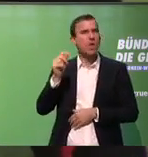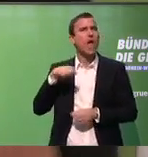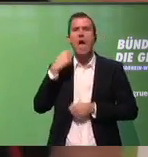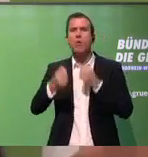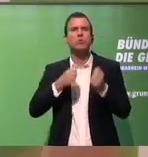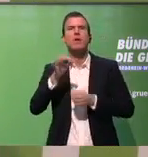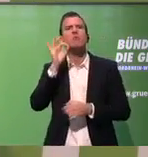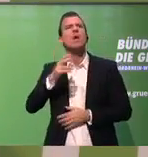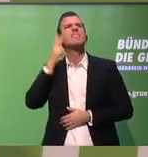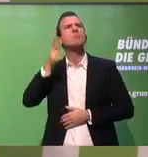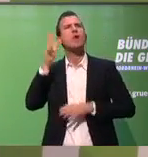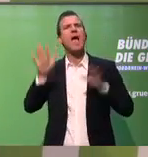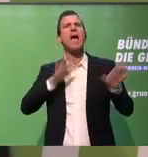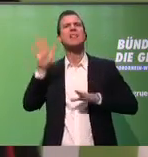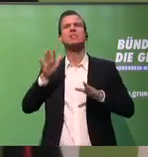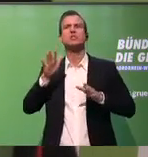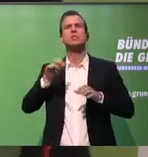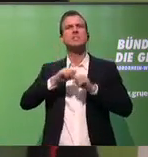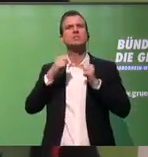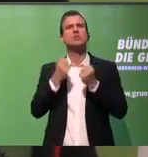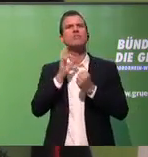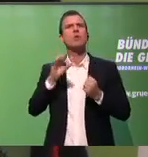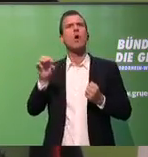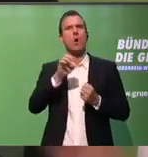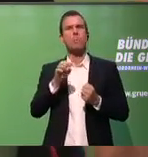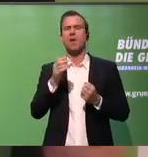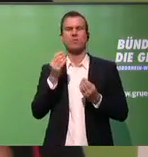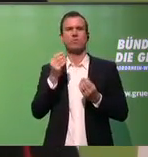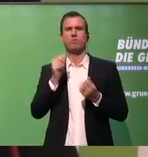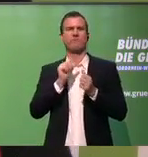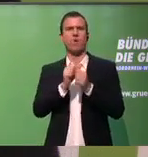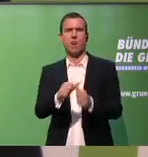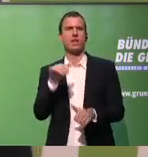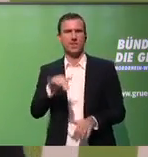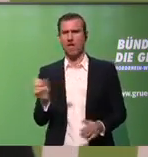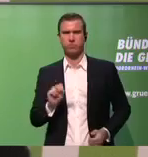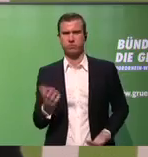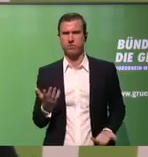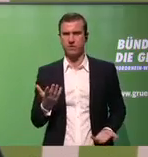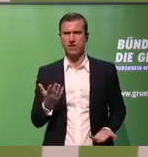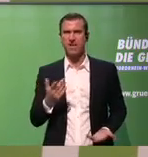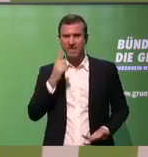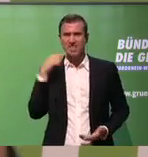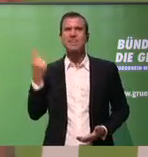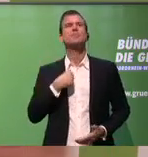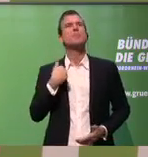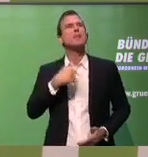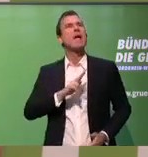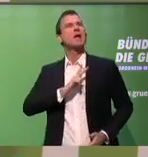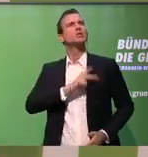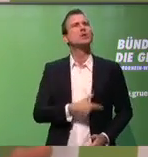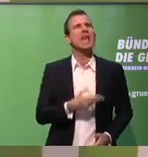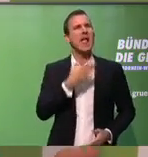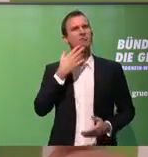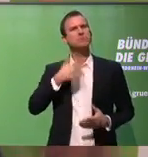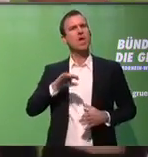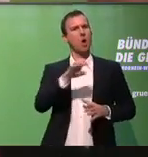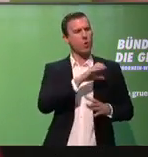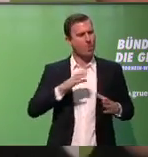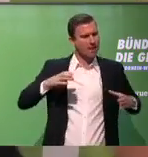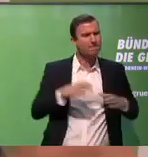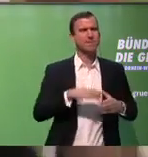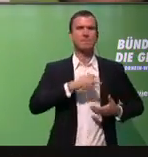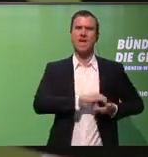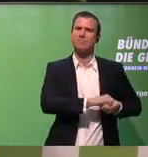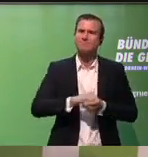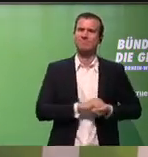das demokratische Gefüge von der Europäischen Union. Aber wenn wir mehr soziales Europa sagen, wenn wir raus wollen aus der Defizit, wenn